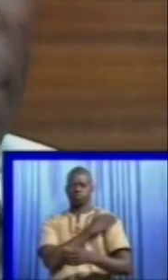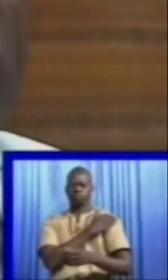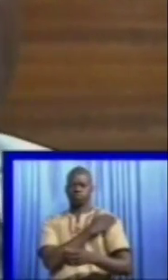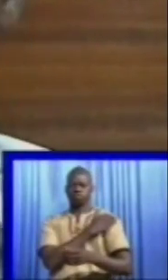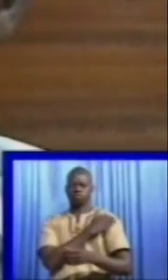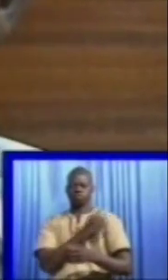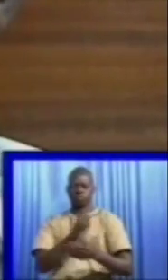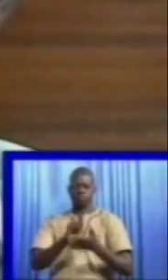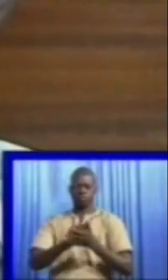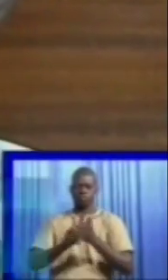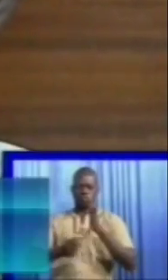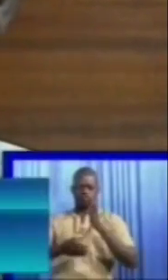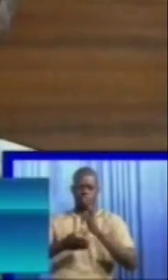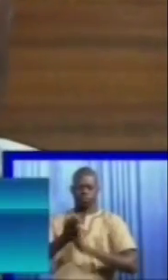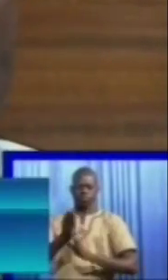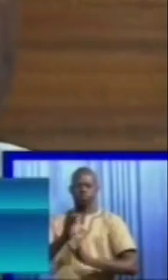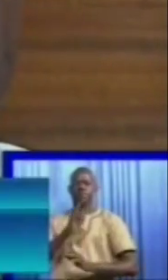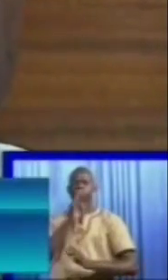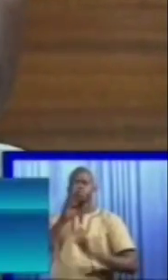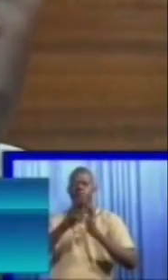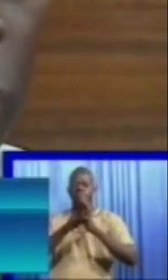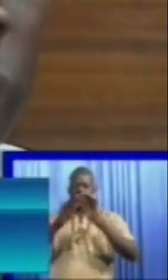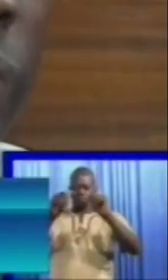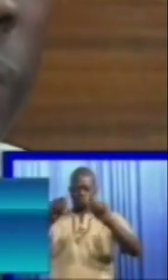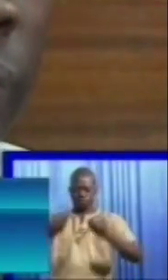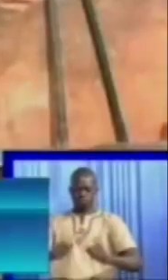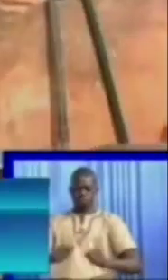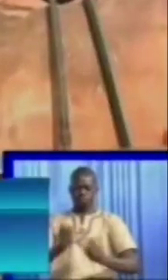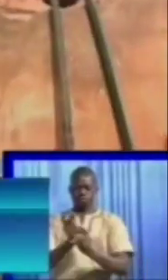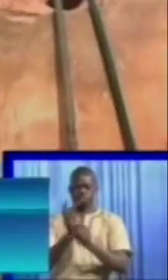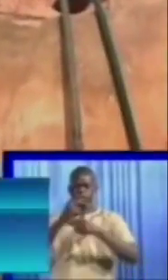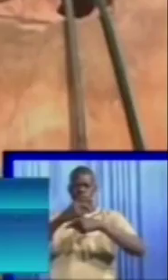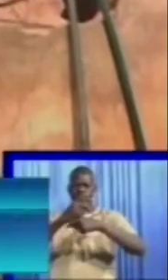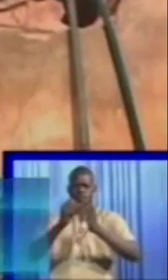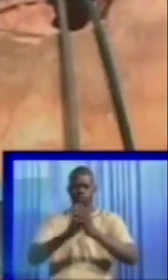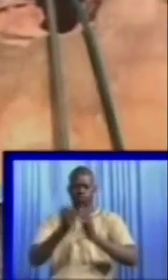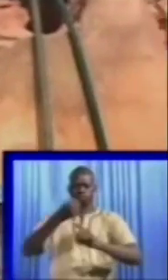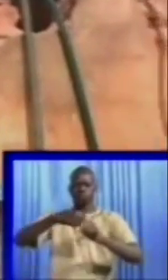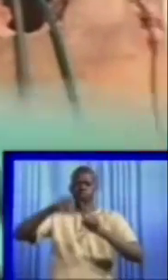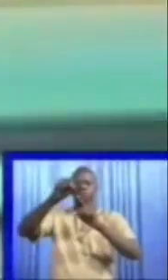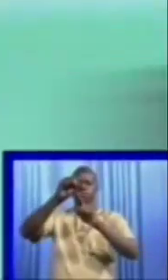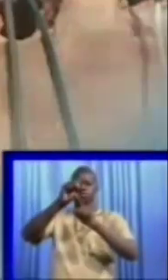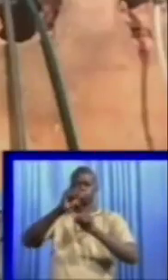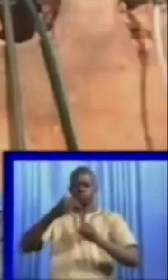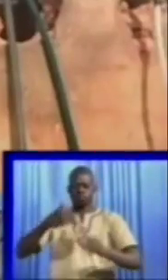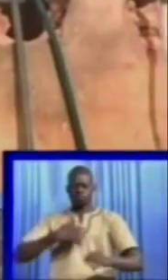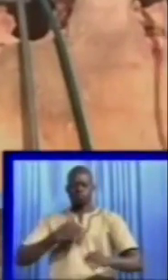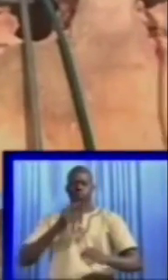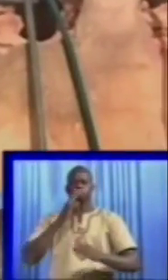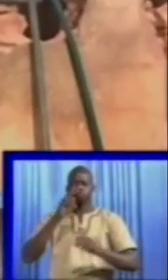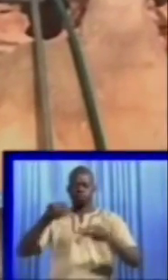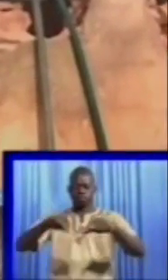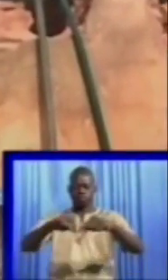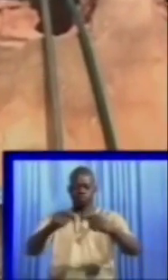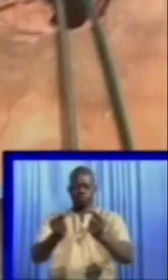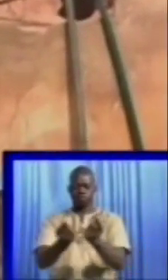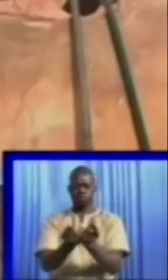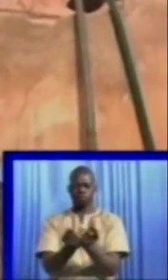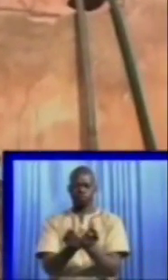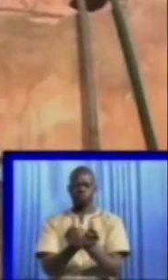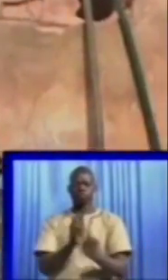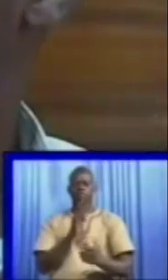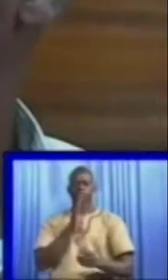Et ça dépasse effectivement nos capacités de production. Dans cette situation, il y a effectivement des quartiers qui